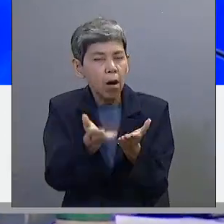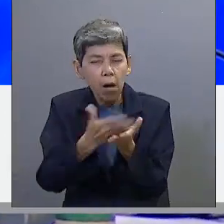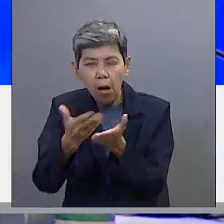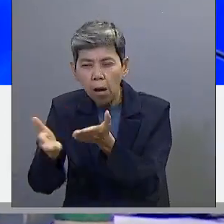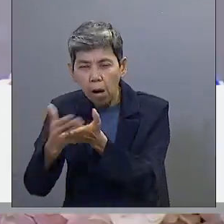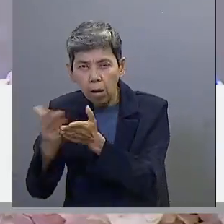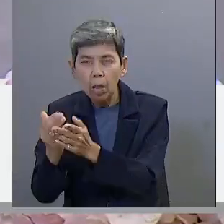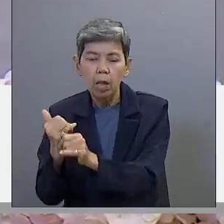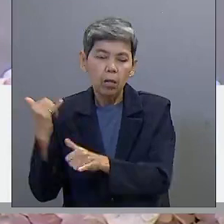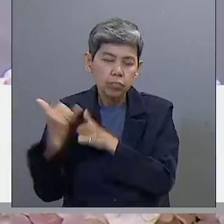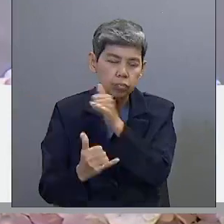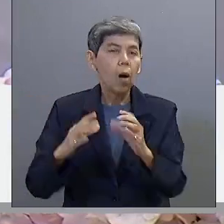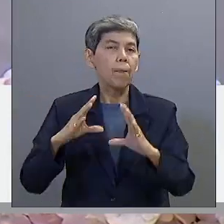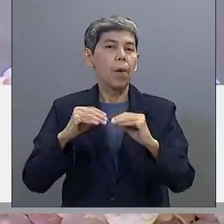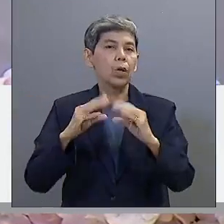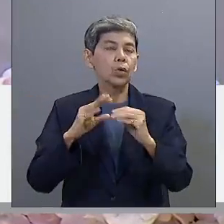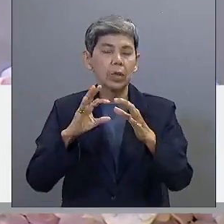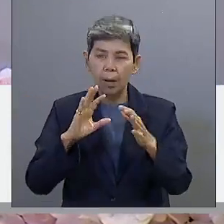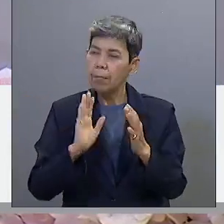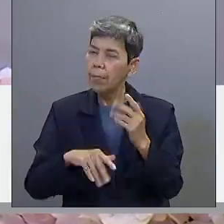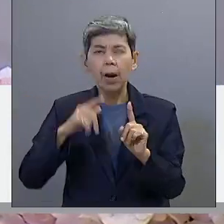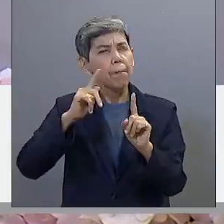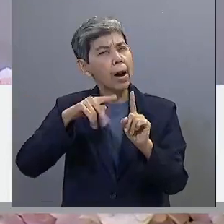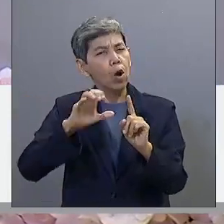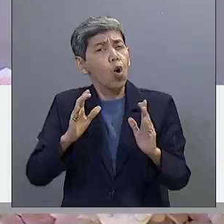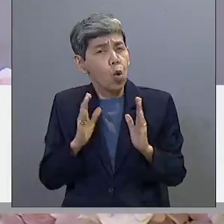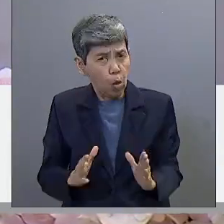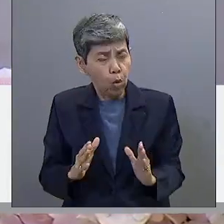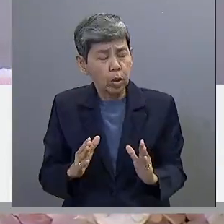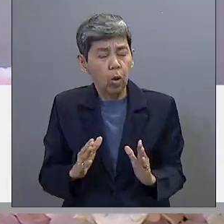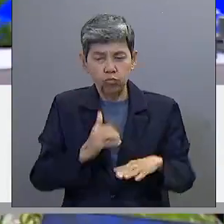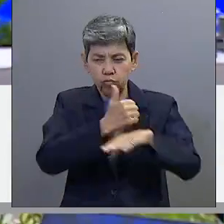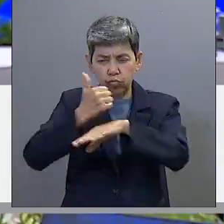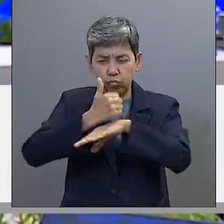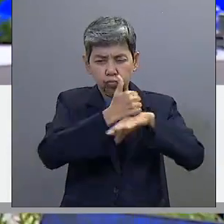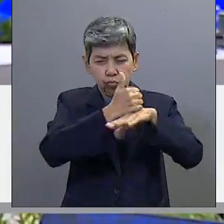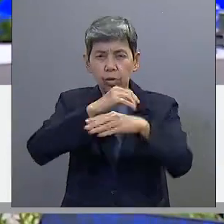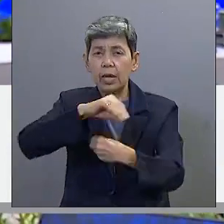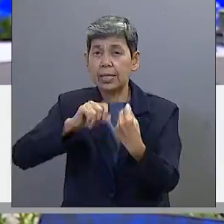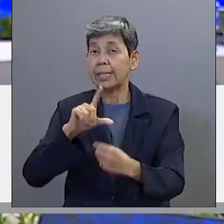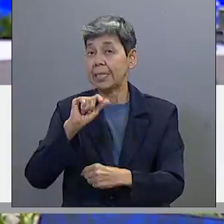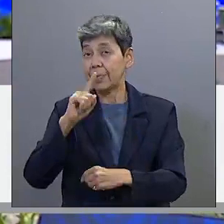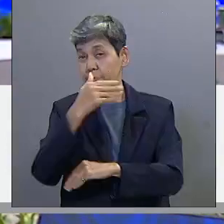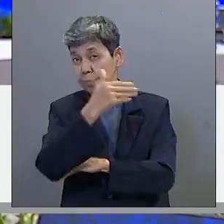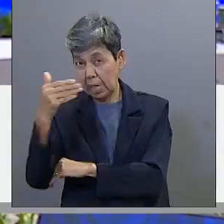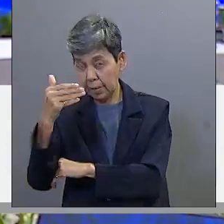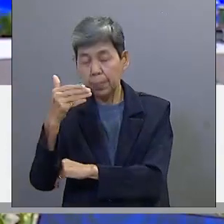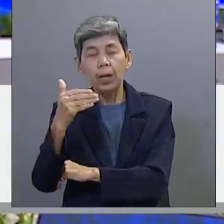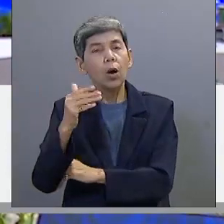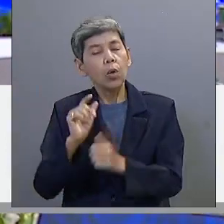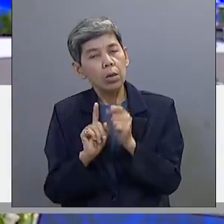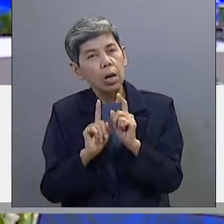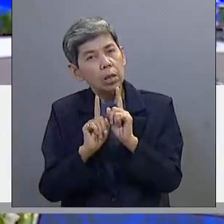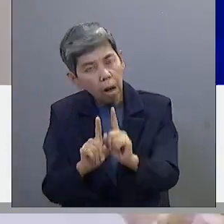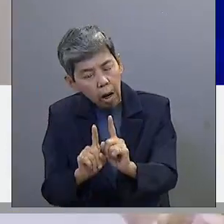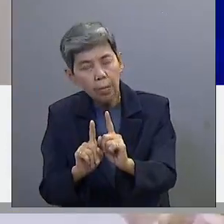ผู้ที่มาร่วมประชุมนะคะ 1,000 ถึง 1,500 คนของผู้นํา21เขตเศรษฐกิจผู้ติดตามนักธุรกิจ